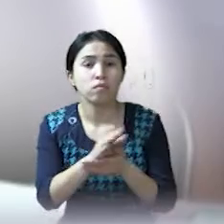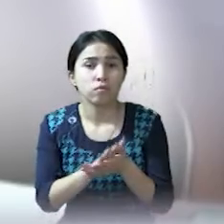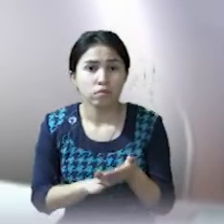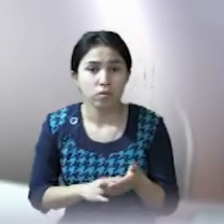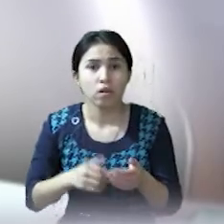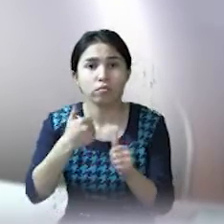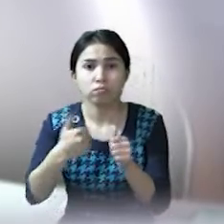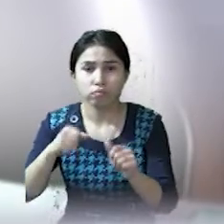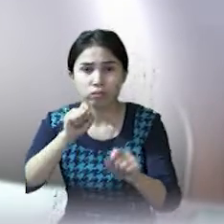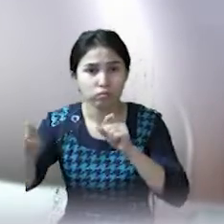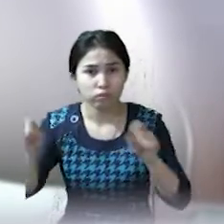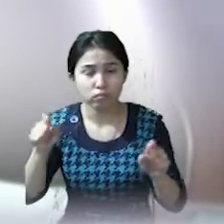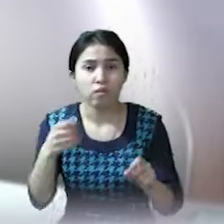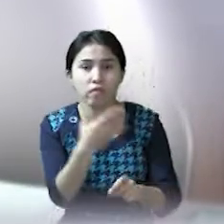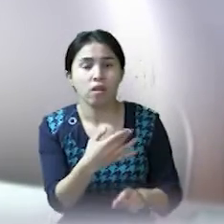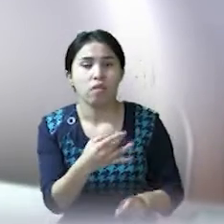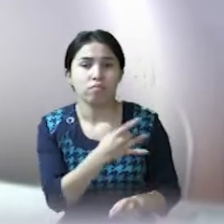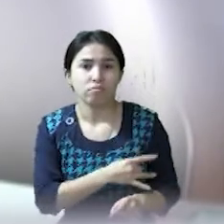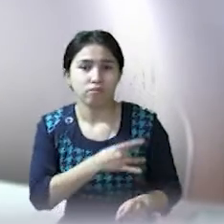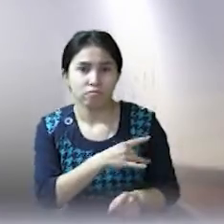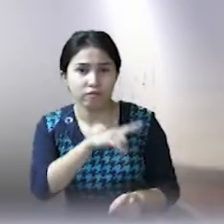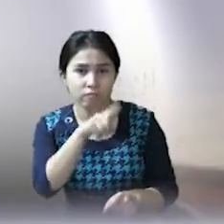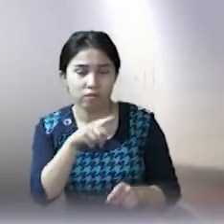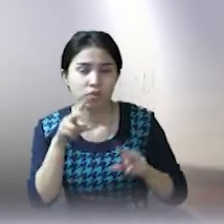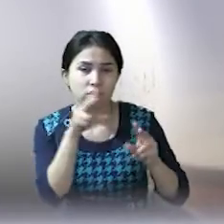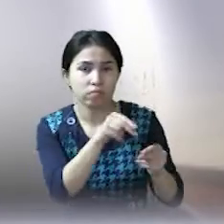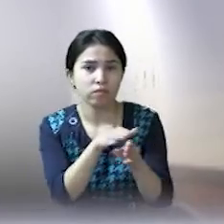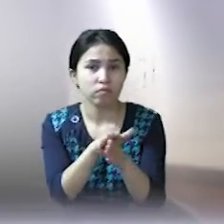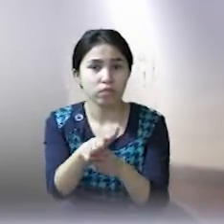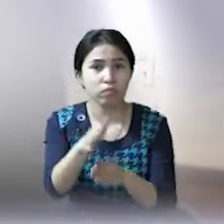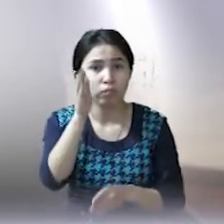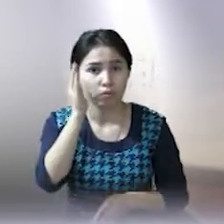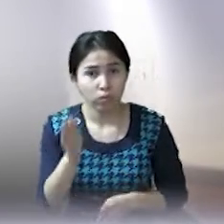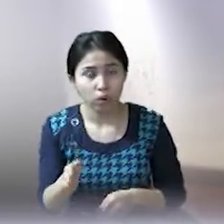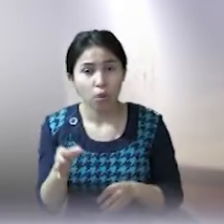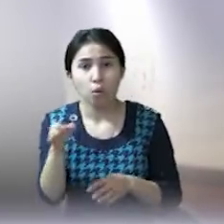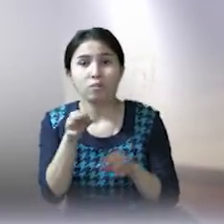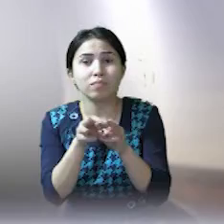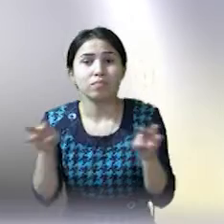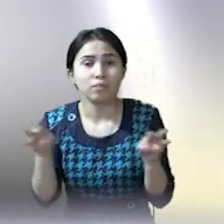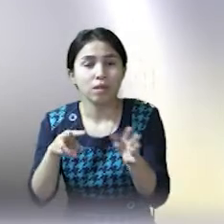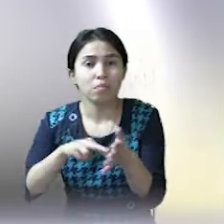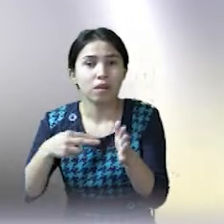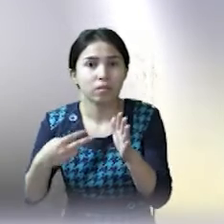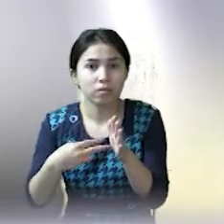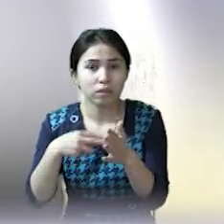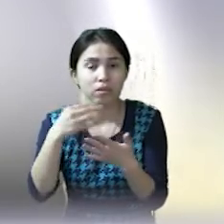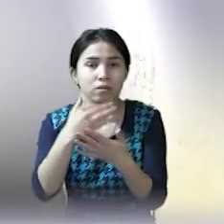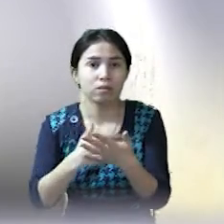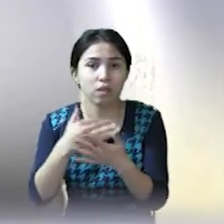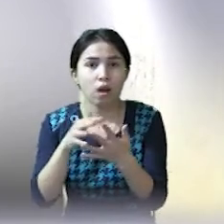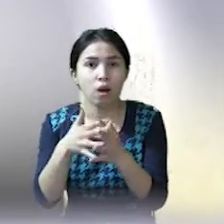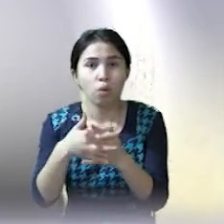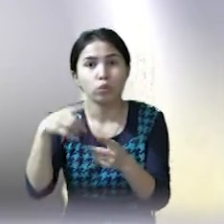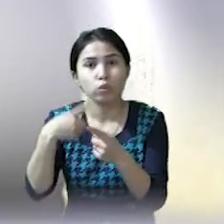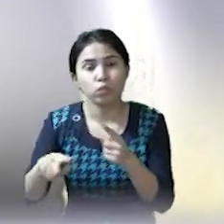жергілікті атқарушыларға тиісті тапсырмалар жүктеп, өз бақылауларында болатындығын жеткізді. Артынша облыс әкімінің пилоттық жобасы аясында Бесағаш ауылының